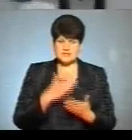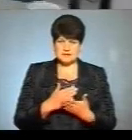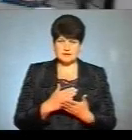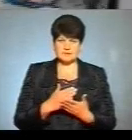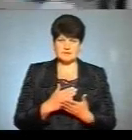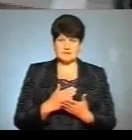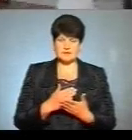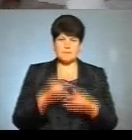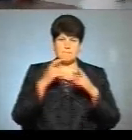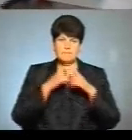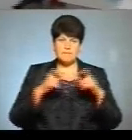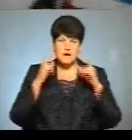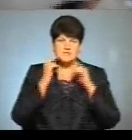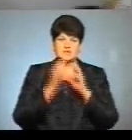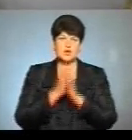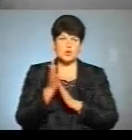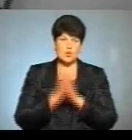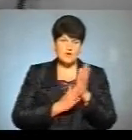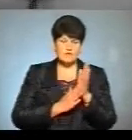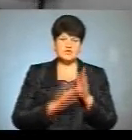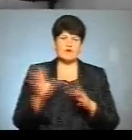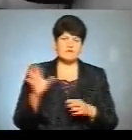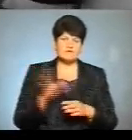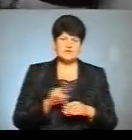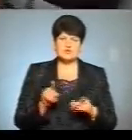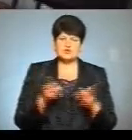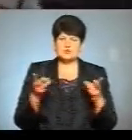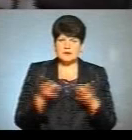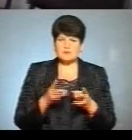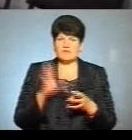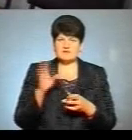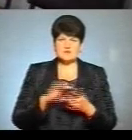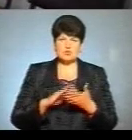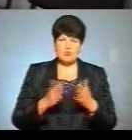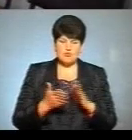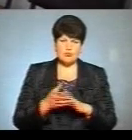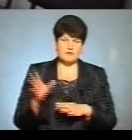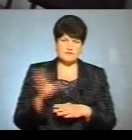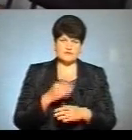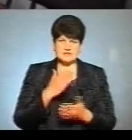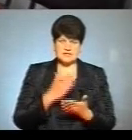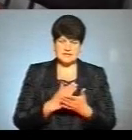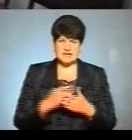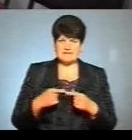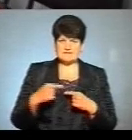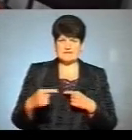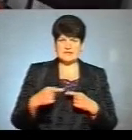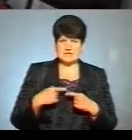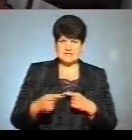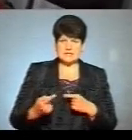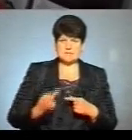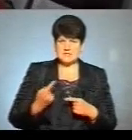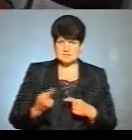як то кажуть, маски, рукавички, все, що нам потрібно, що які були умови, у нас все є. Відстань між майстрами у